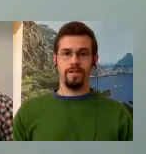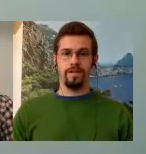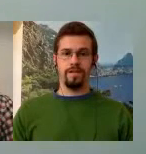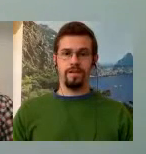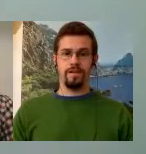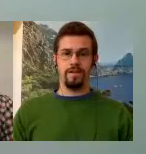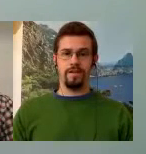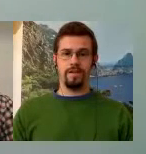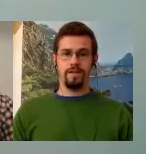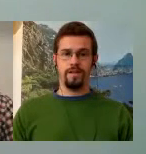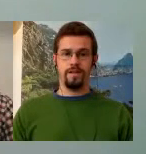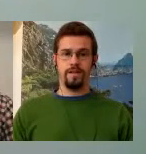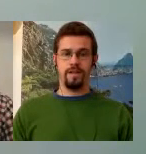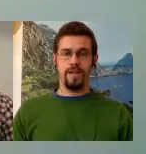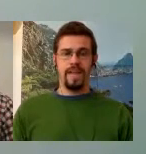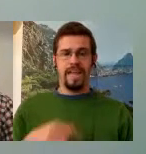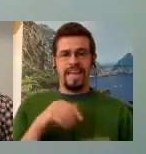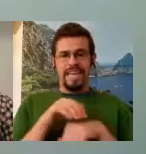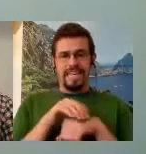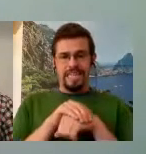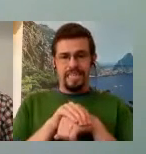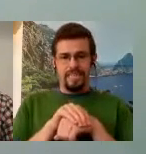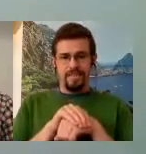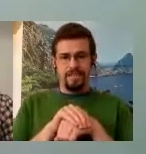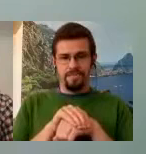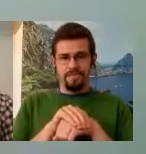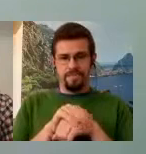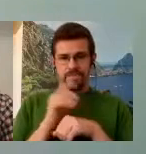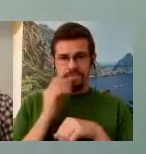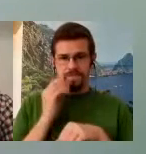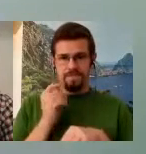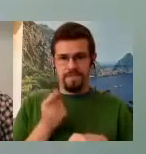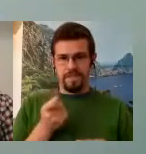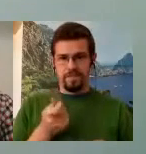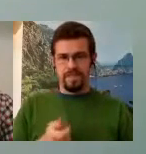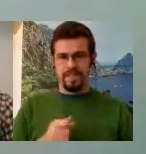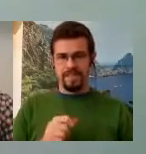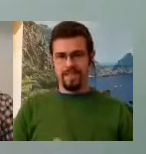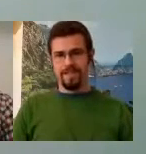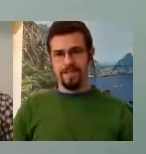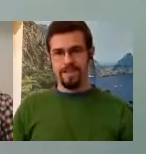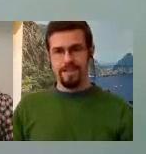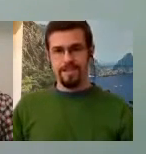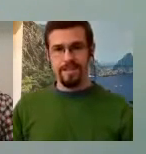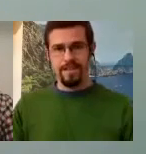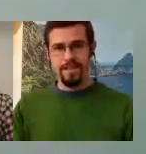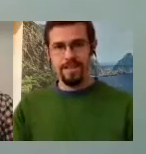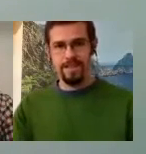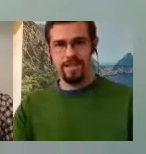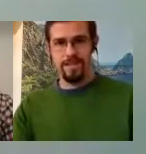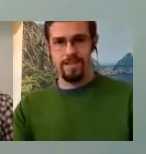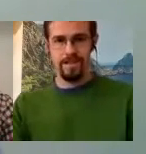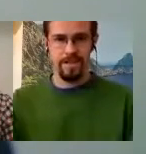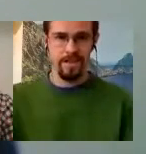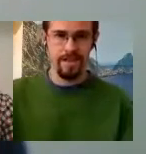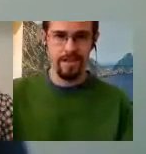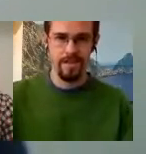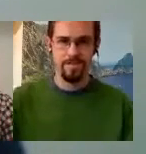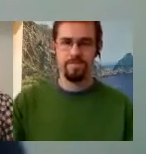مرحبا مدام فاليري. مرحبا اللي يسمعوا فينا الكل. مش نقدم اليوم